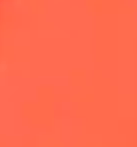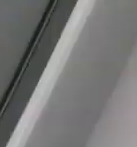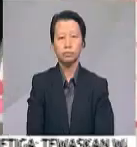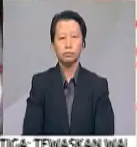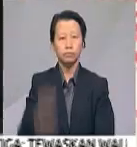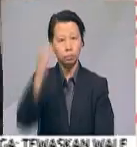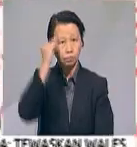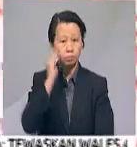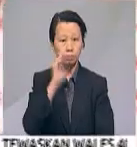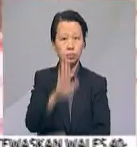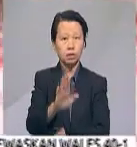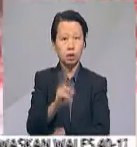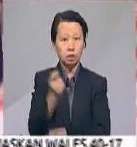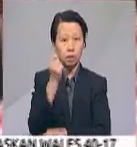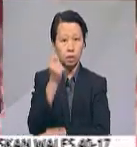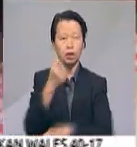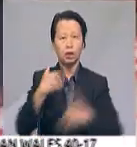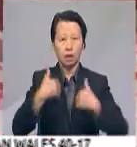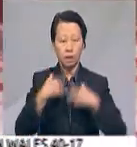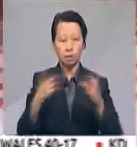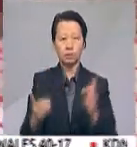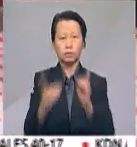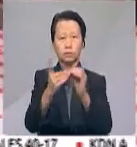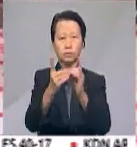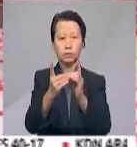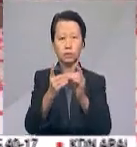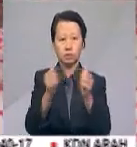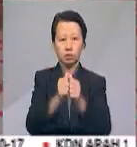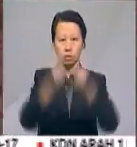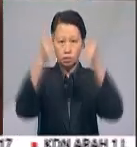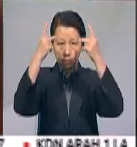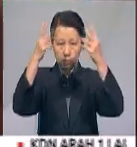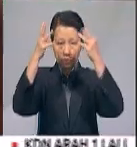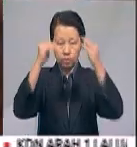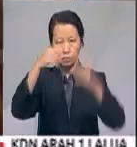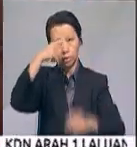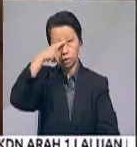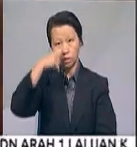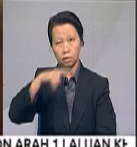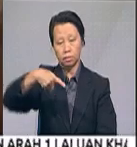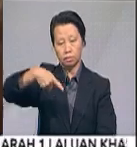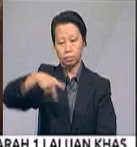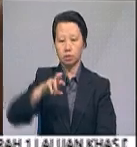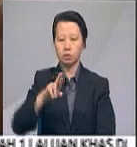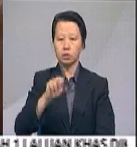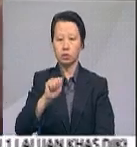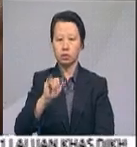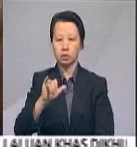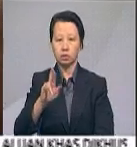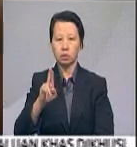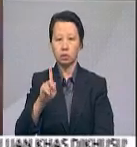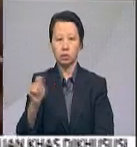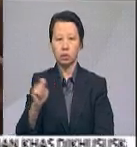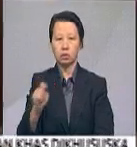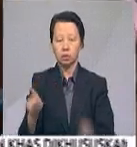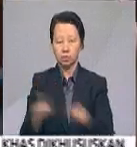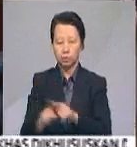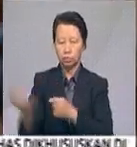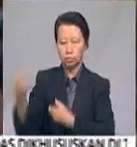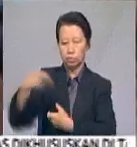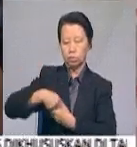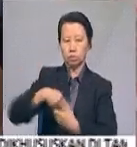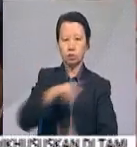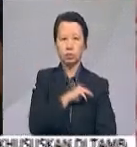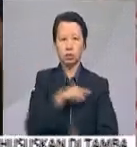Tun Dr. Mahathir petang tadi turut mengadakan pertemuan dua hala dengan Perdana Menteri Thailand Prayut Chan Ocha, turut serta Menteri Luar